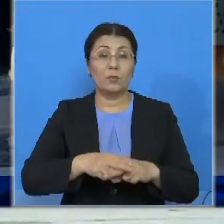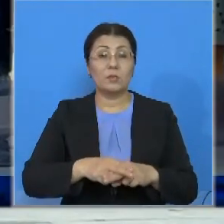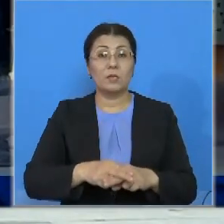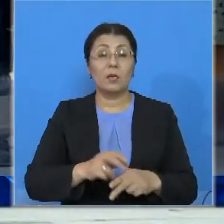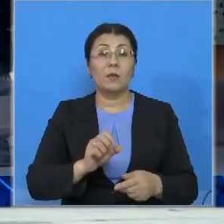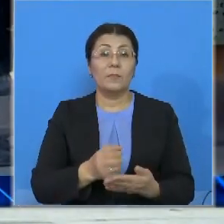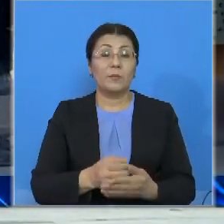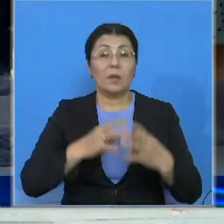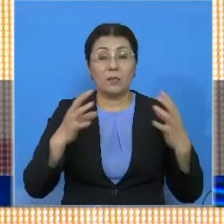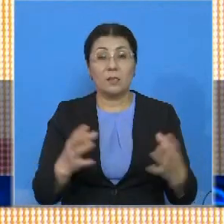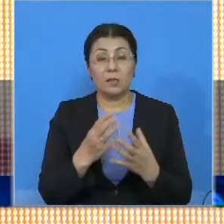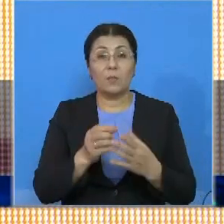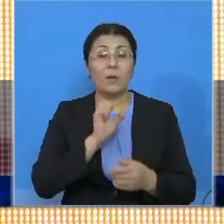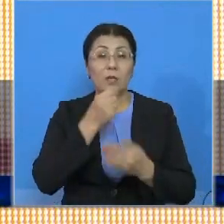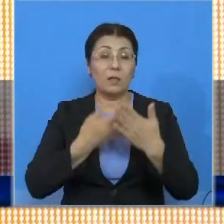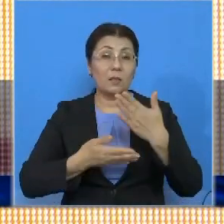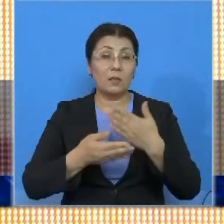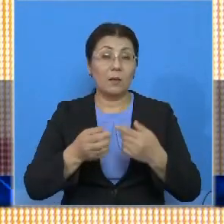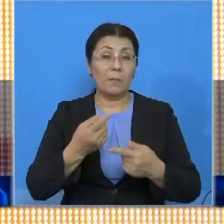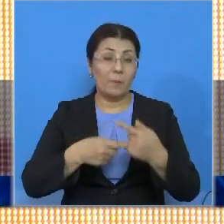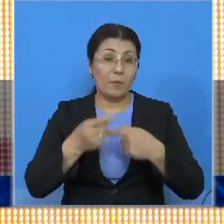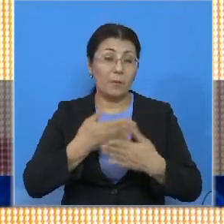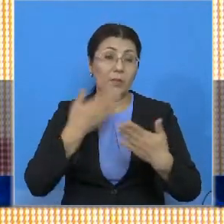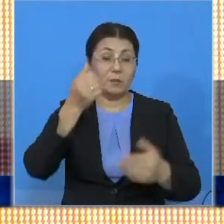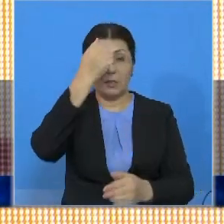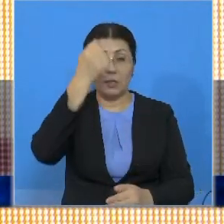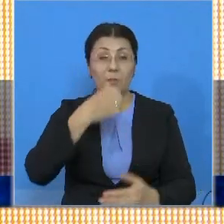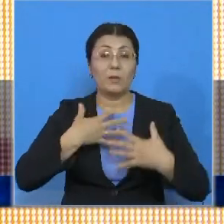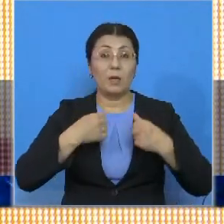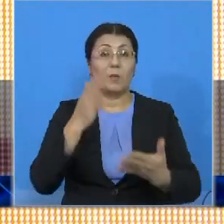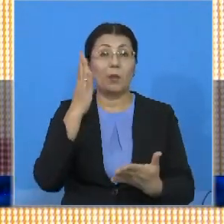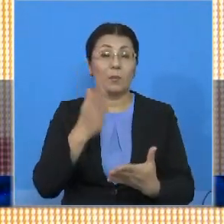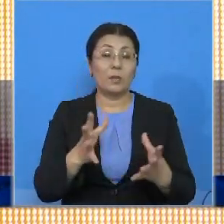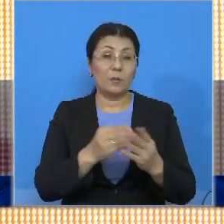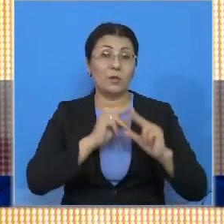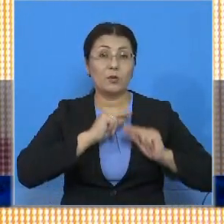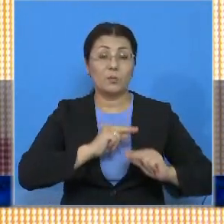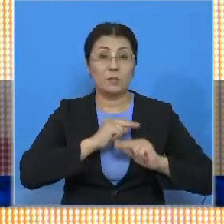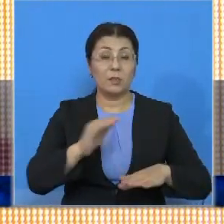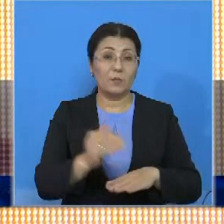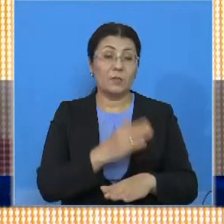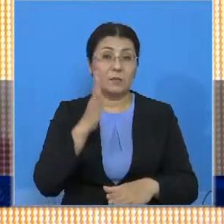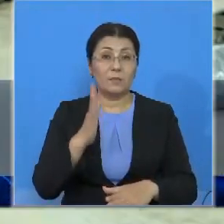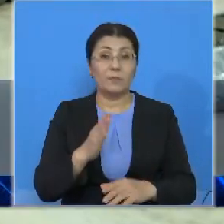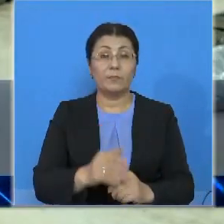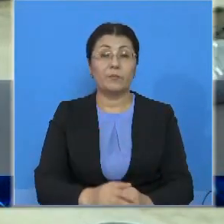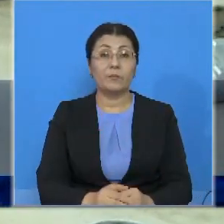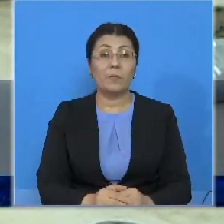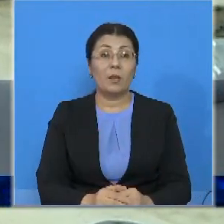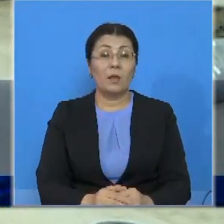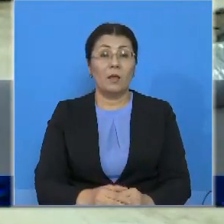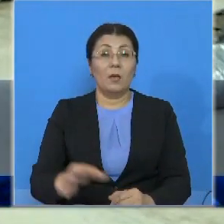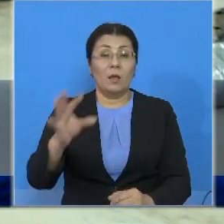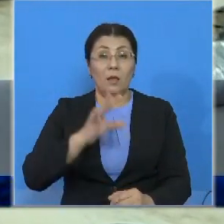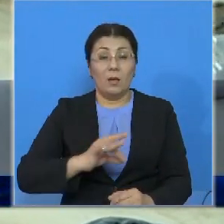да рахмет айтайық. Бірге қызмет жасайық, аман саулықта болайық, жақсылықта болыңыздар, той құтты болсын. Жалпы